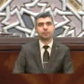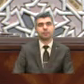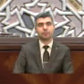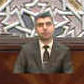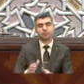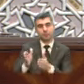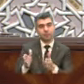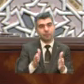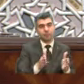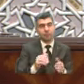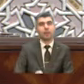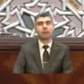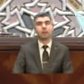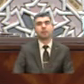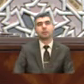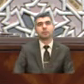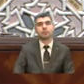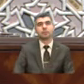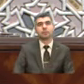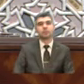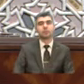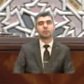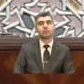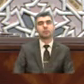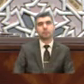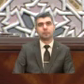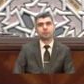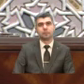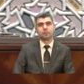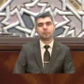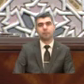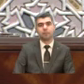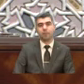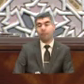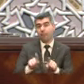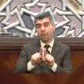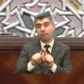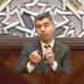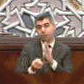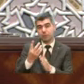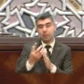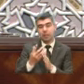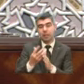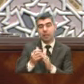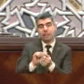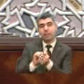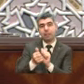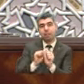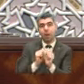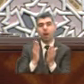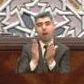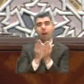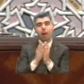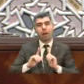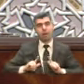نمر السؤال الموالي وهو عن حول تطوير الرياضة المدرسية للسيدات والسادة النواب